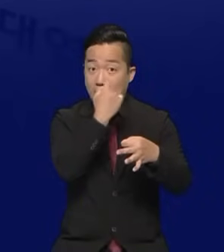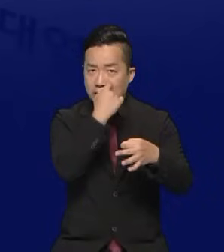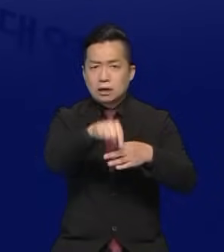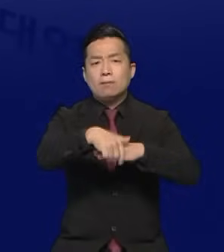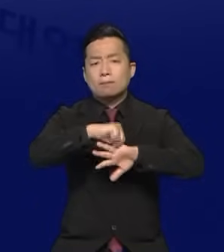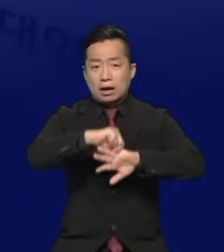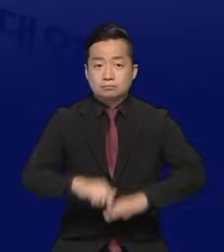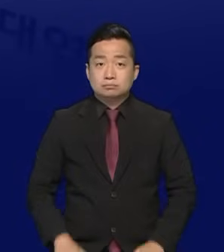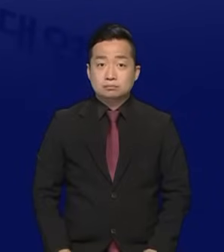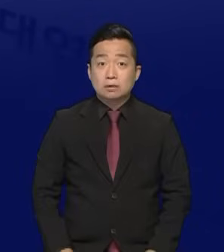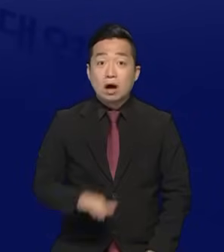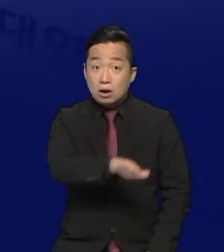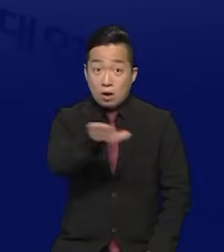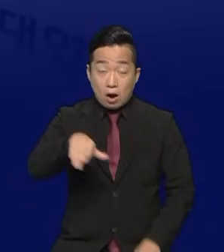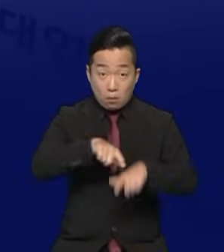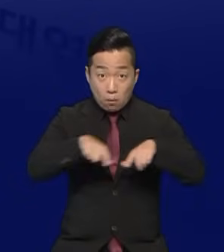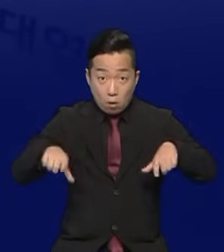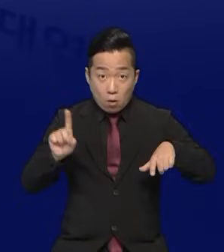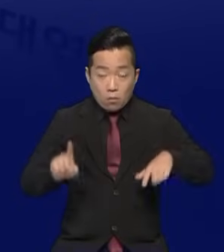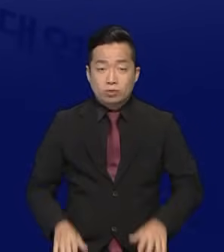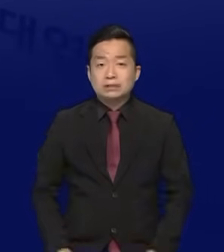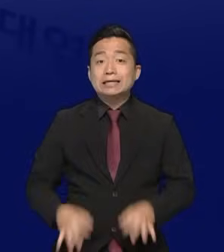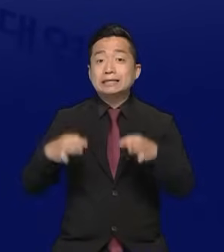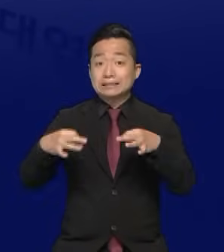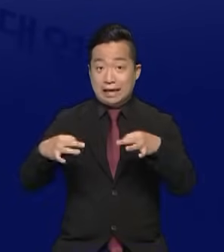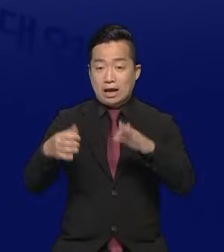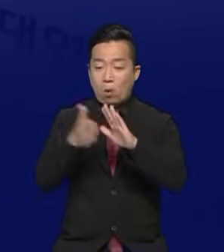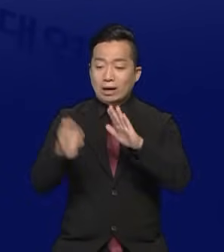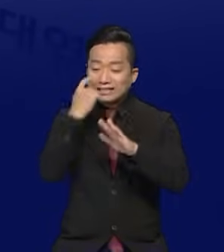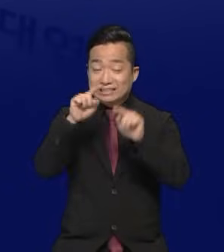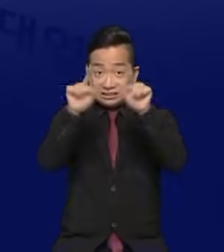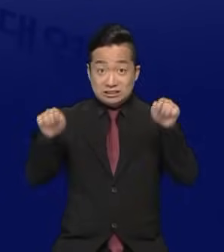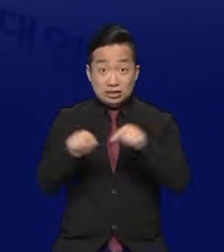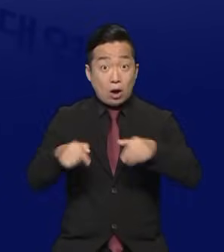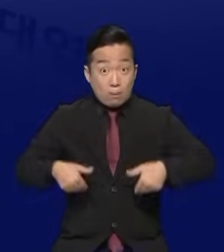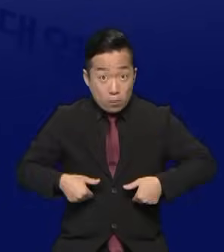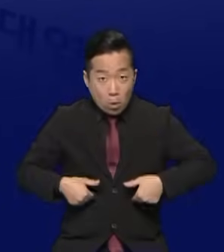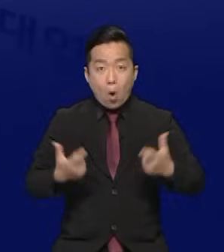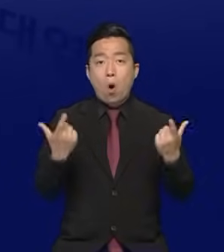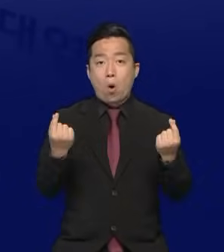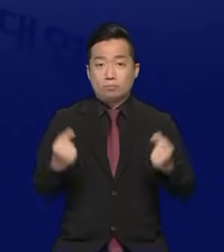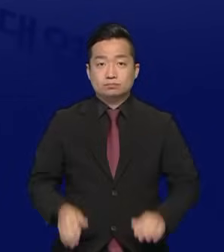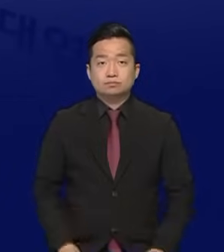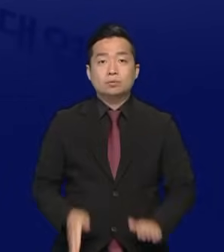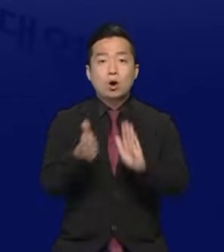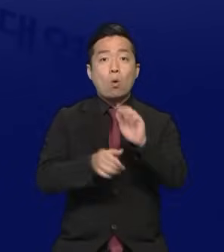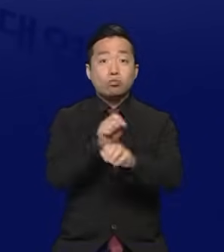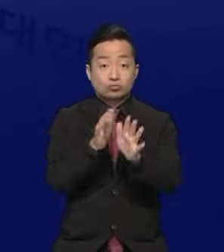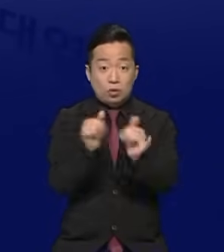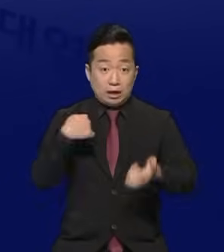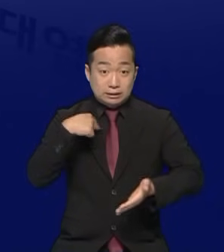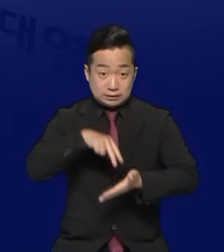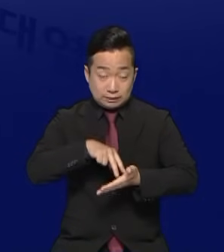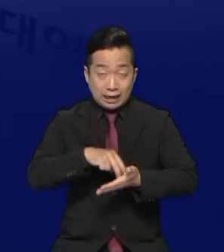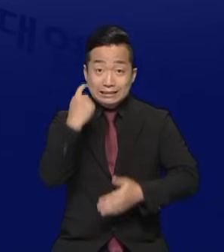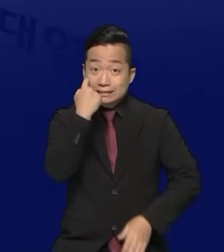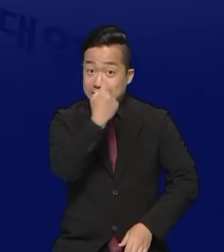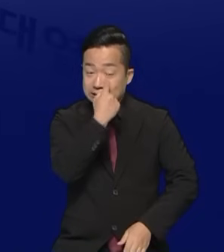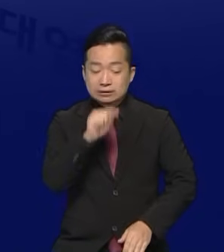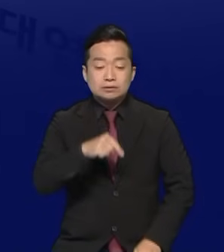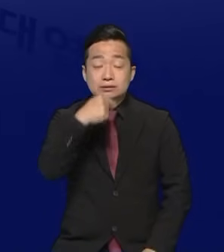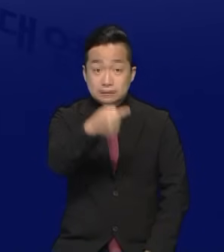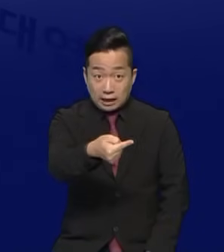안전한 은행 업무를 보기 위해 공인인증서를 거치는 것처럼 공무원들도 이 인증 절차를 거쳐야 업무 전산망에